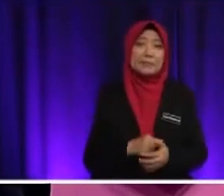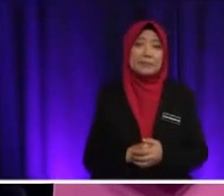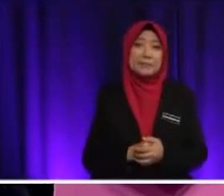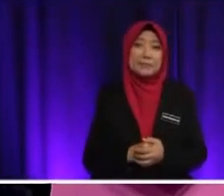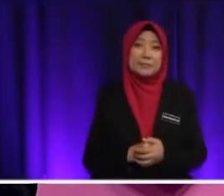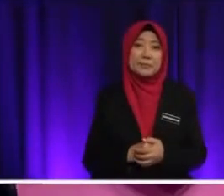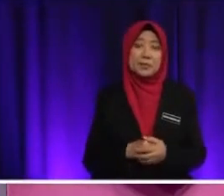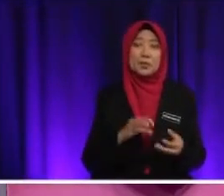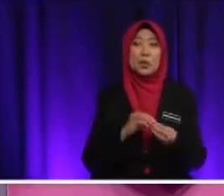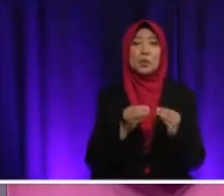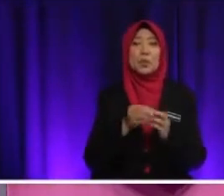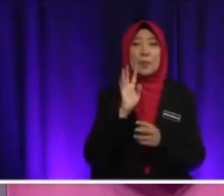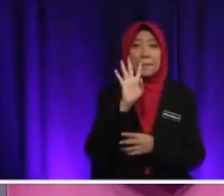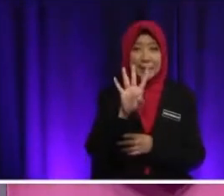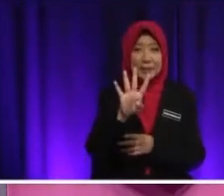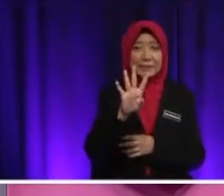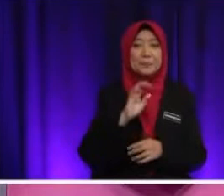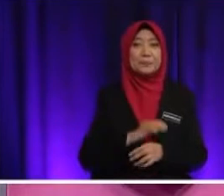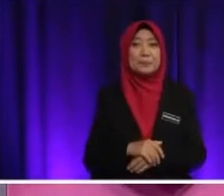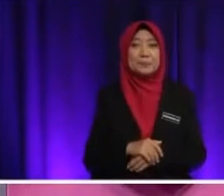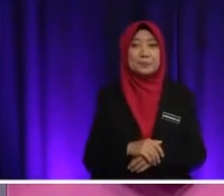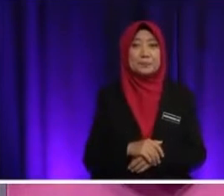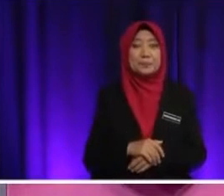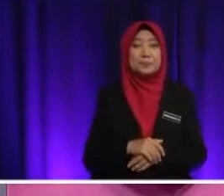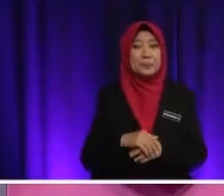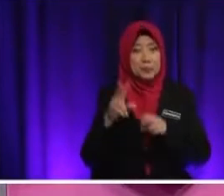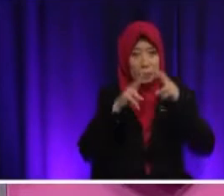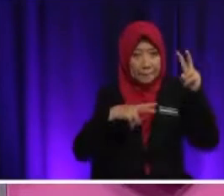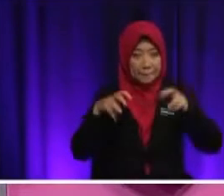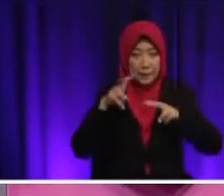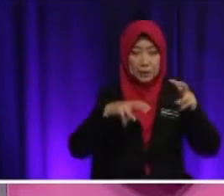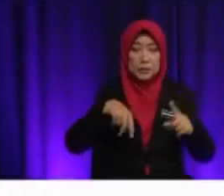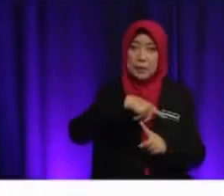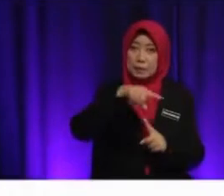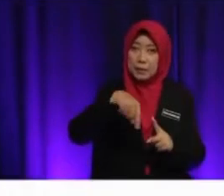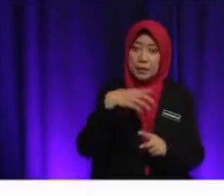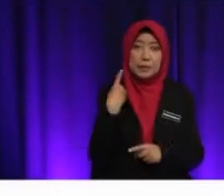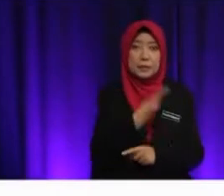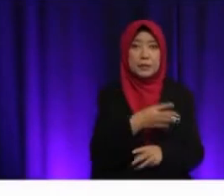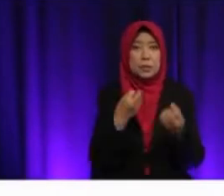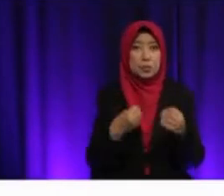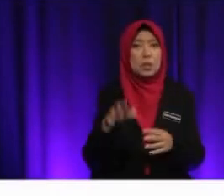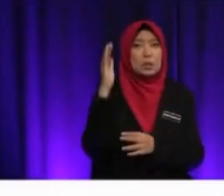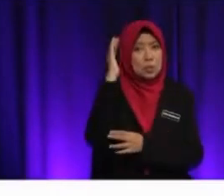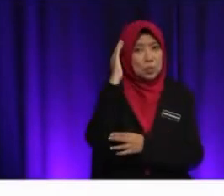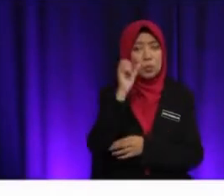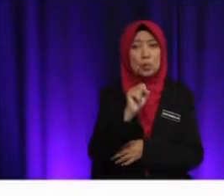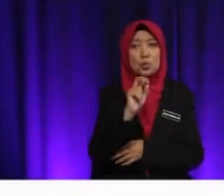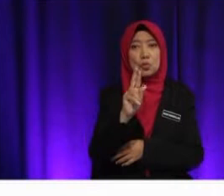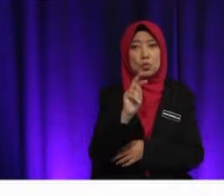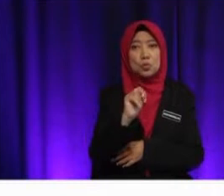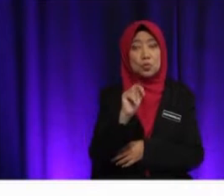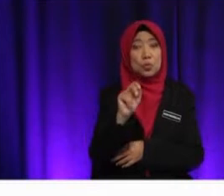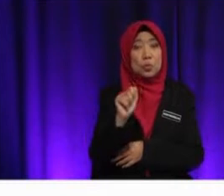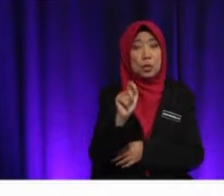keempat. Yang keempat, kita akan mengkaji. Bila kita dah tahu tentang sunnatullah ni, kita kaji. Ya, dan